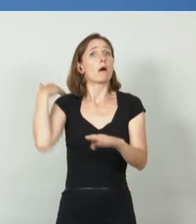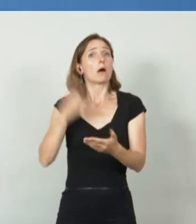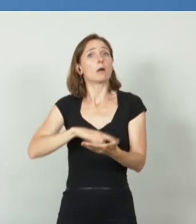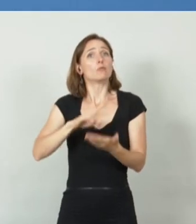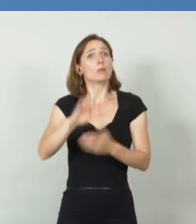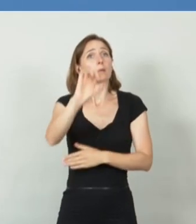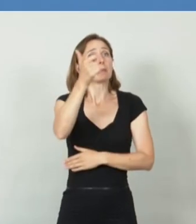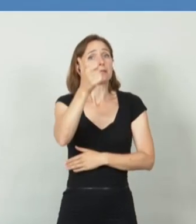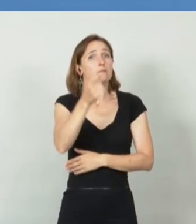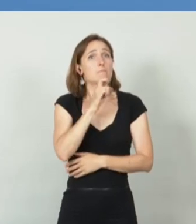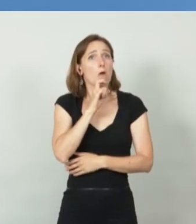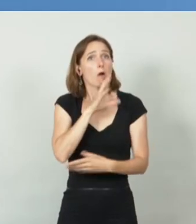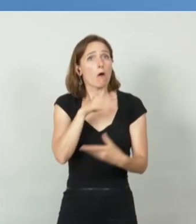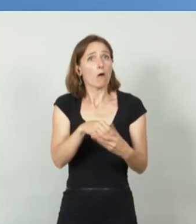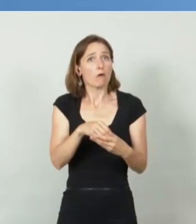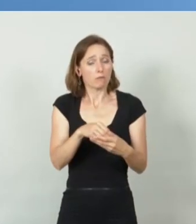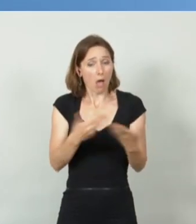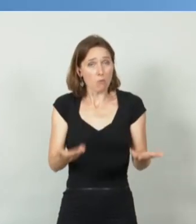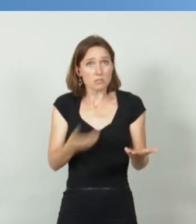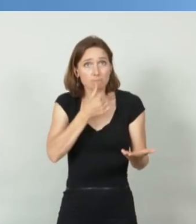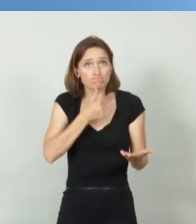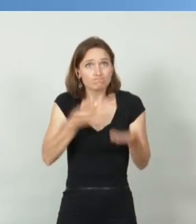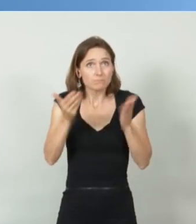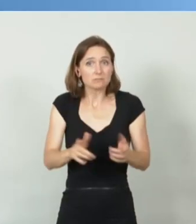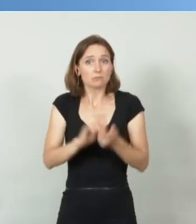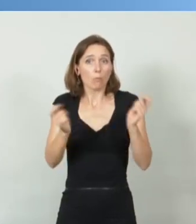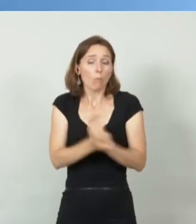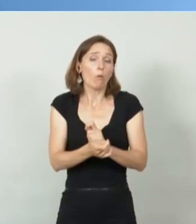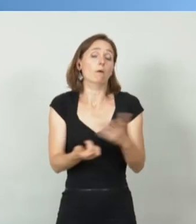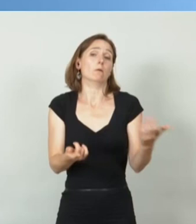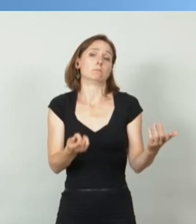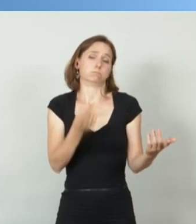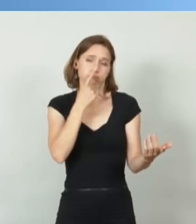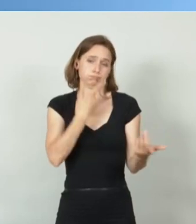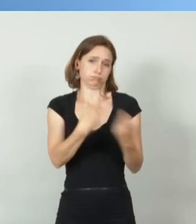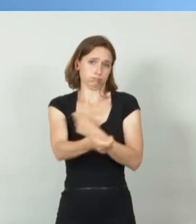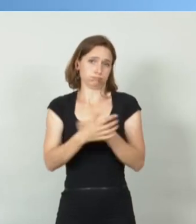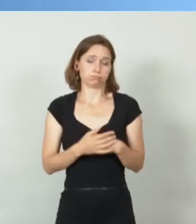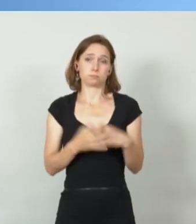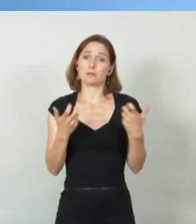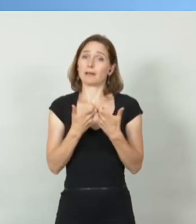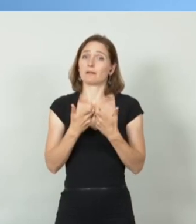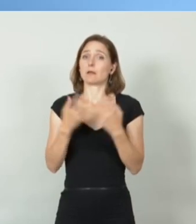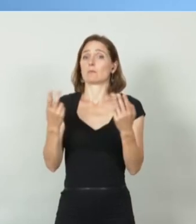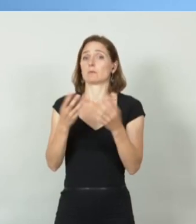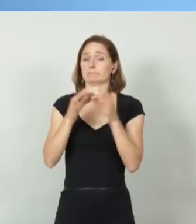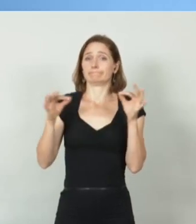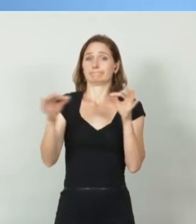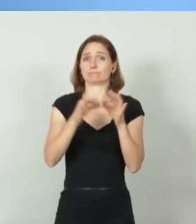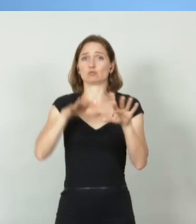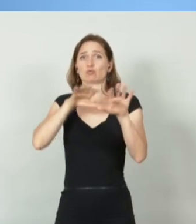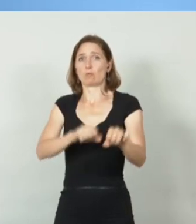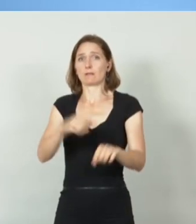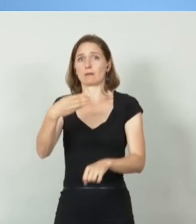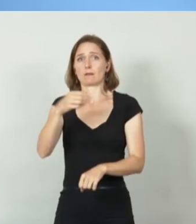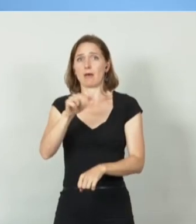décision modificative l'évacuation du squat Marbeuf coûte 110 000 euros à la ville il aura fallu